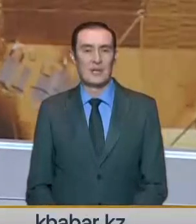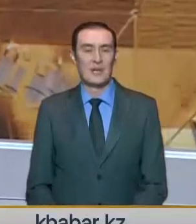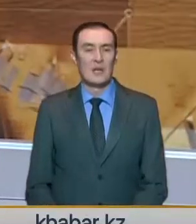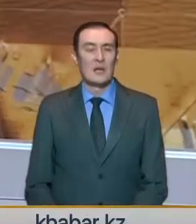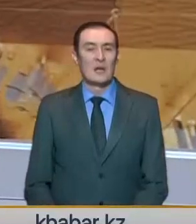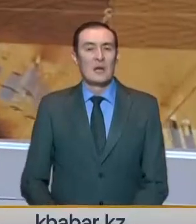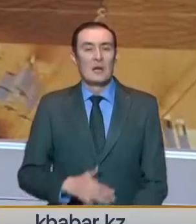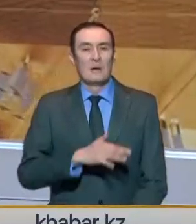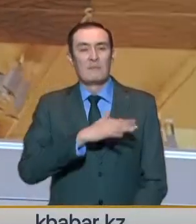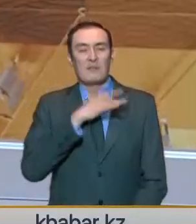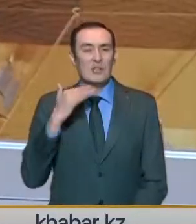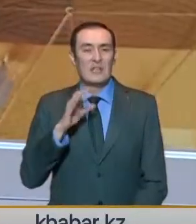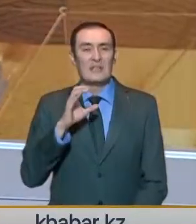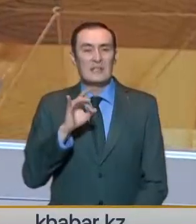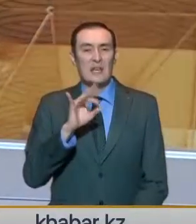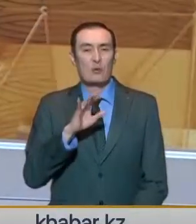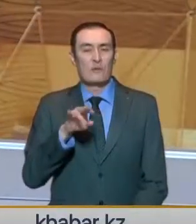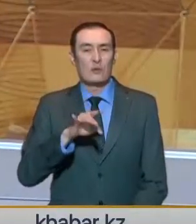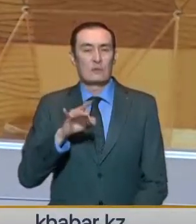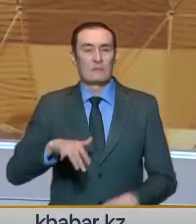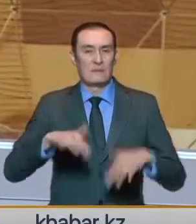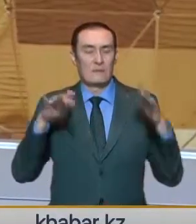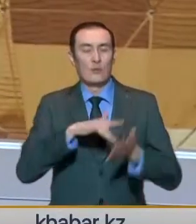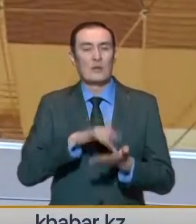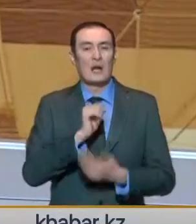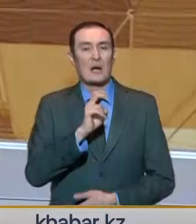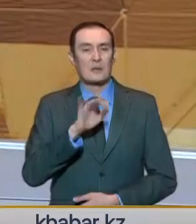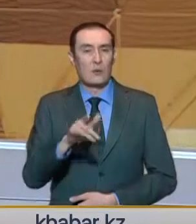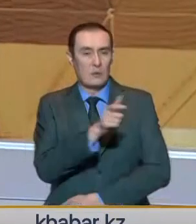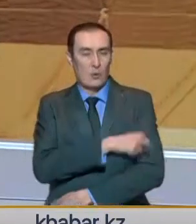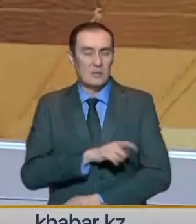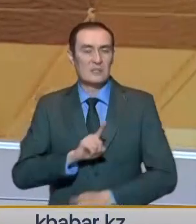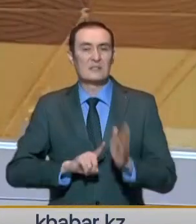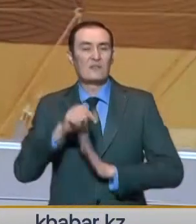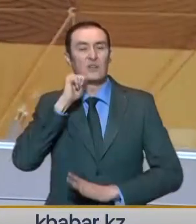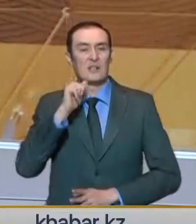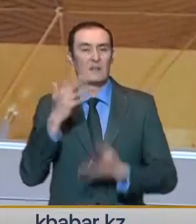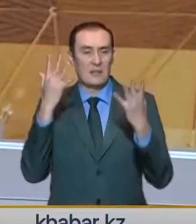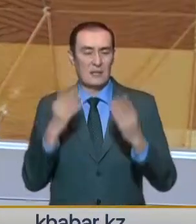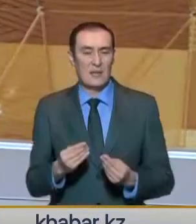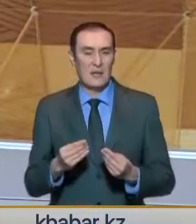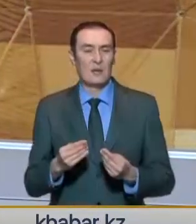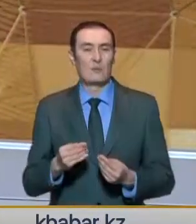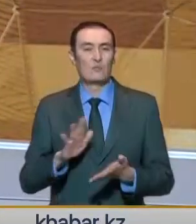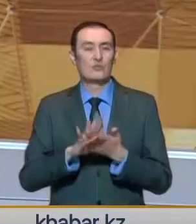превышение по сероводороду в воздухе зафиксировали в Актау мангистауские экологи Со вчерашнего дня в мунайлинский